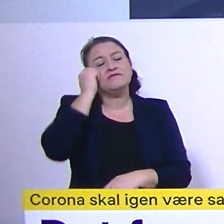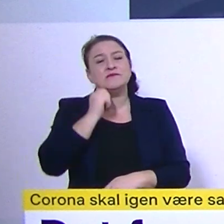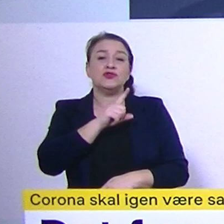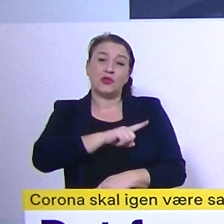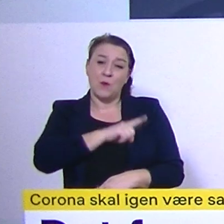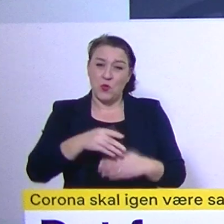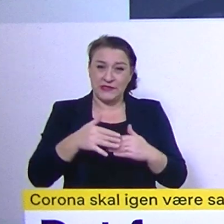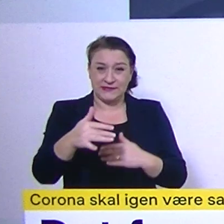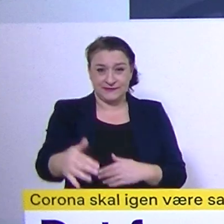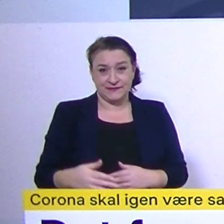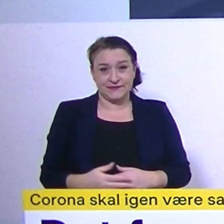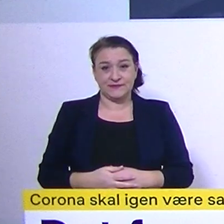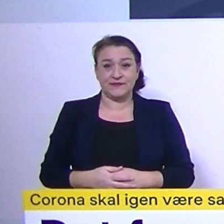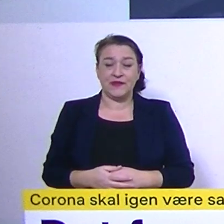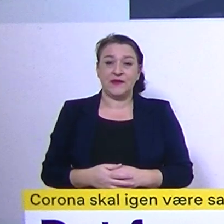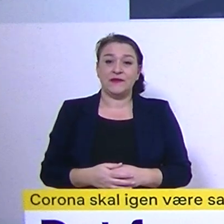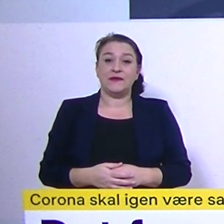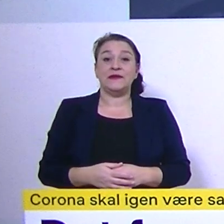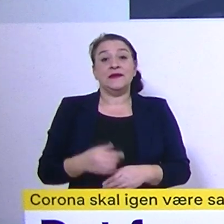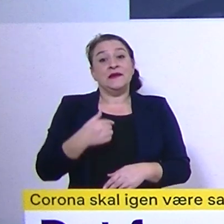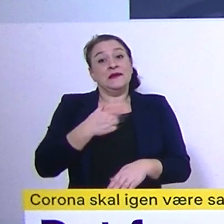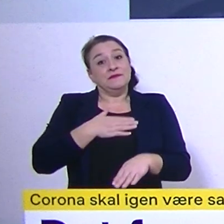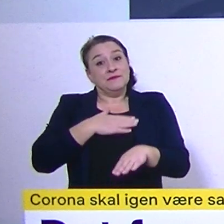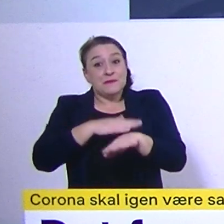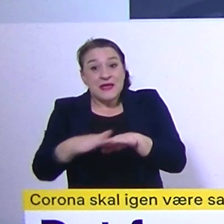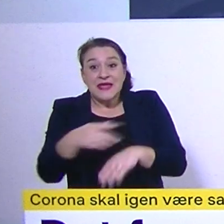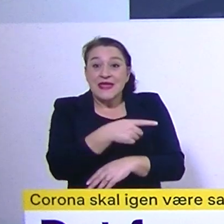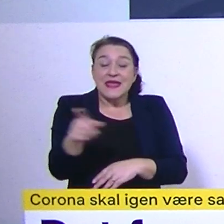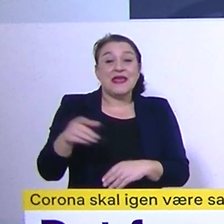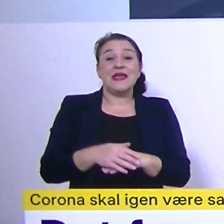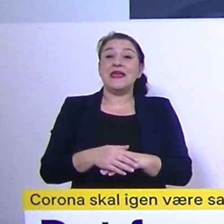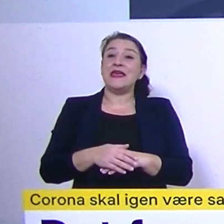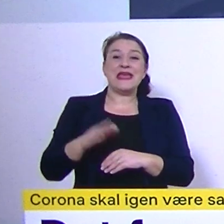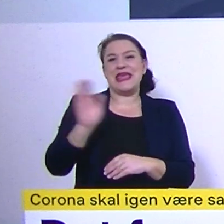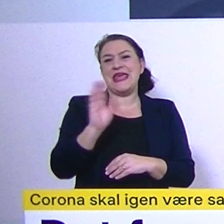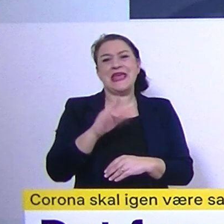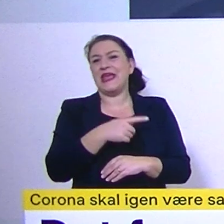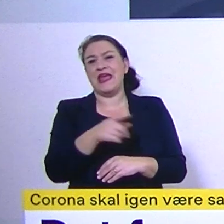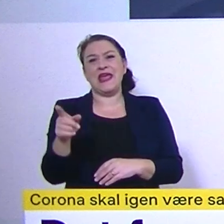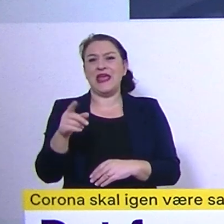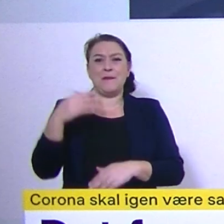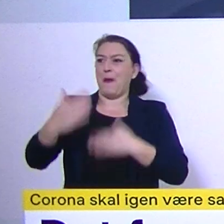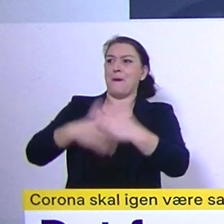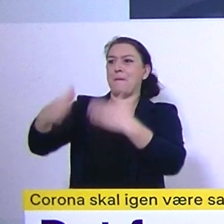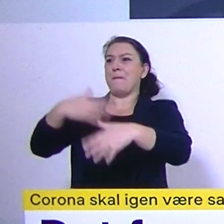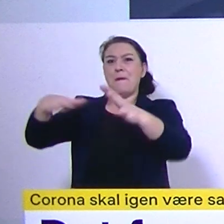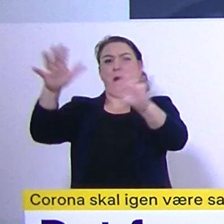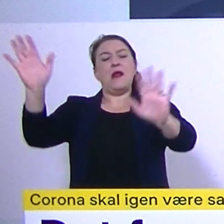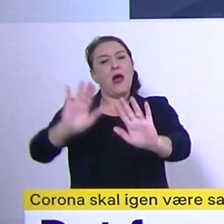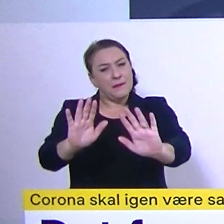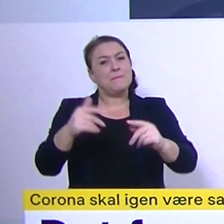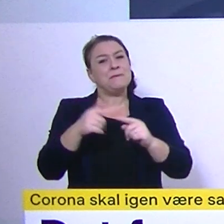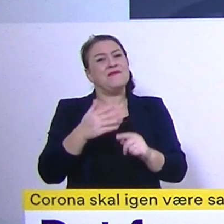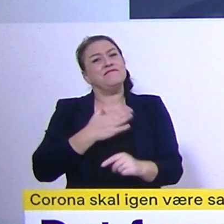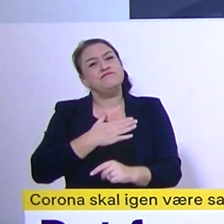beder jer om, at I yder ikke bare en indsats, for det gør I fuldt ud allerede, men også en ekstra